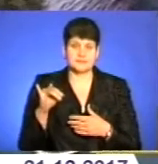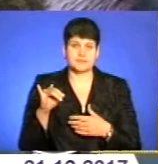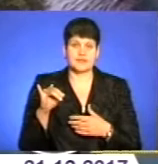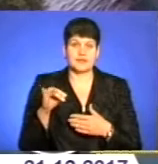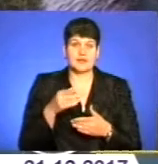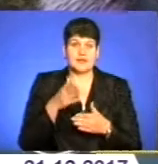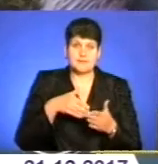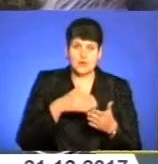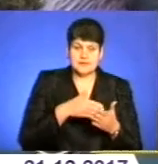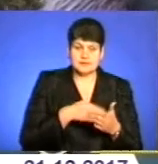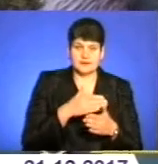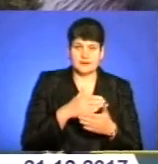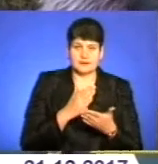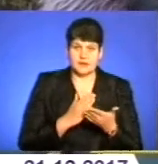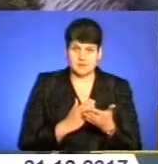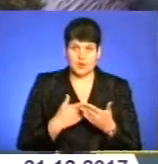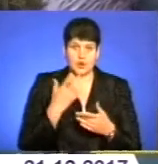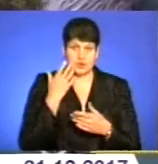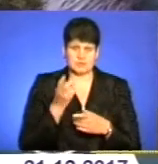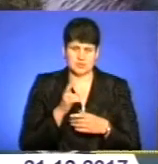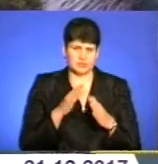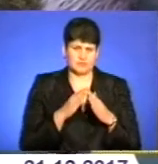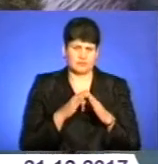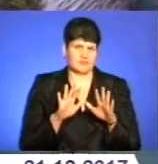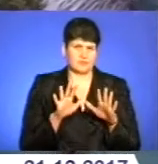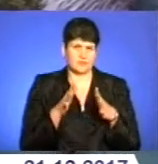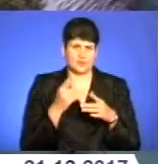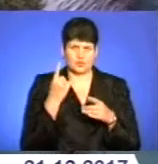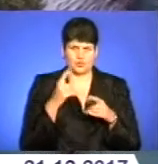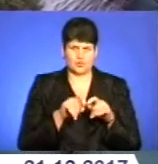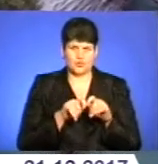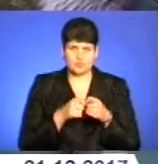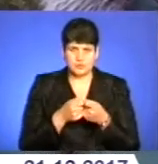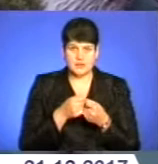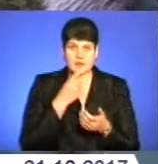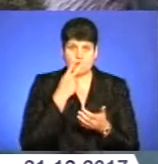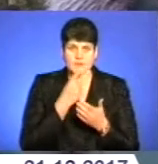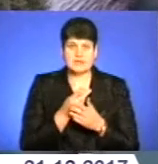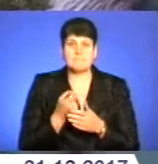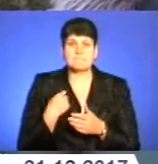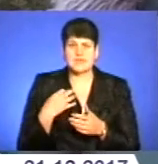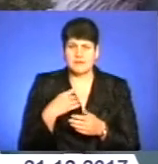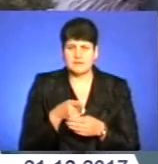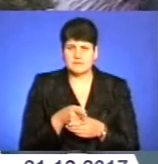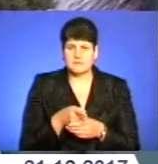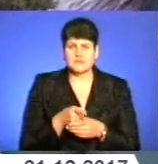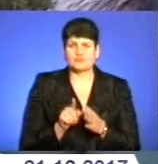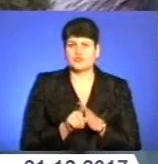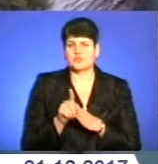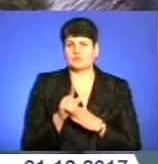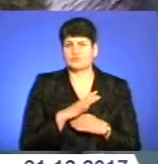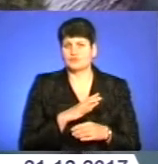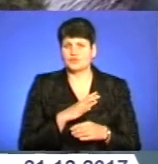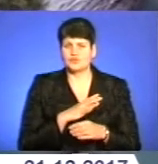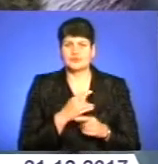житньо-пшеничний різаний хліб. Коли прийшла додому і випадково, бо одну скибочку я розлупила, я побачила там щось біле. Спочатку перша думка в мене виникла, що